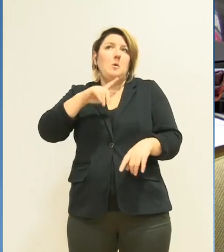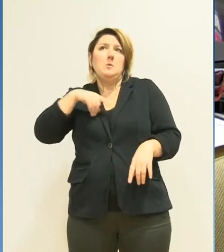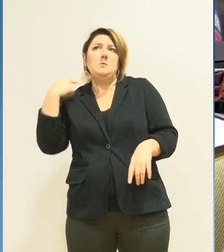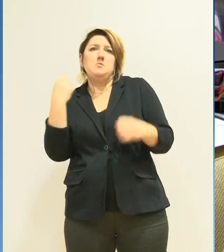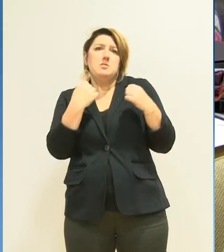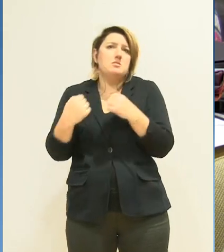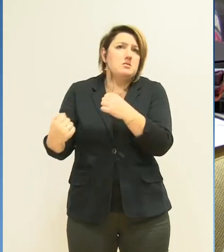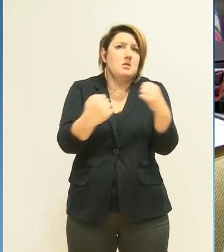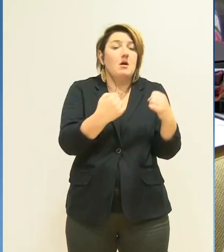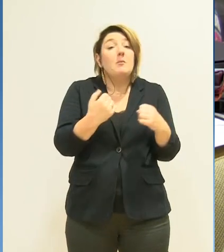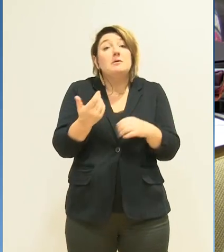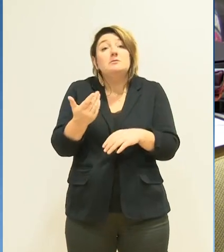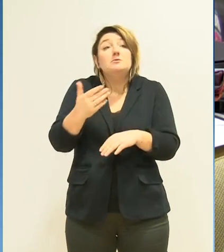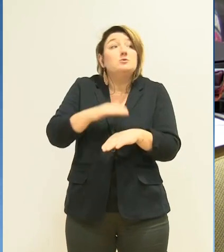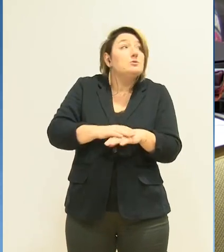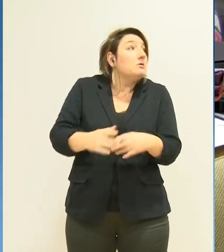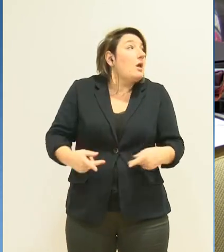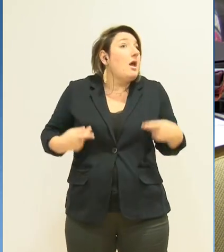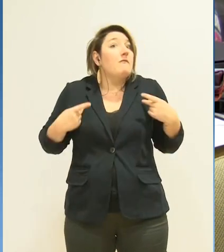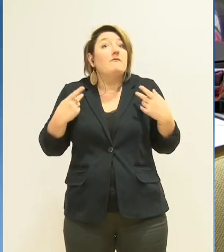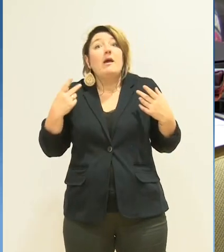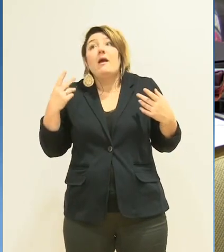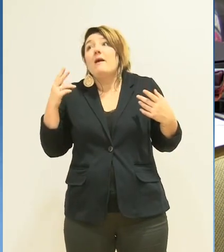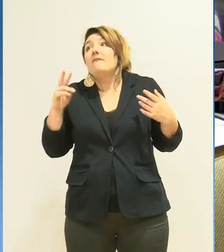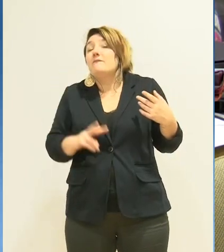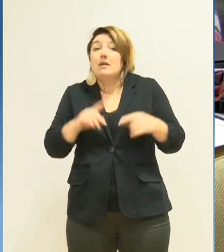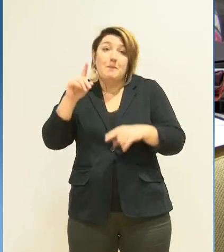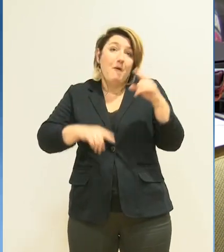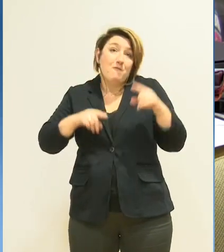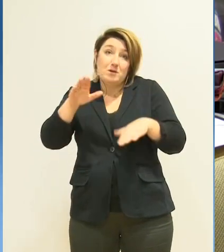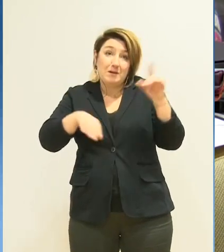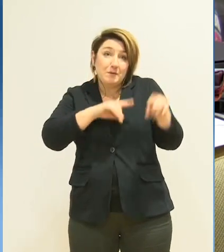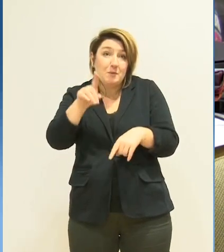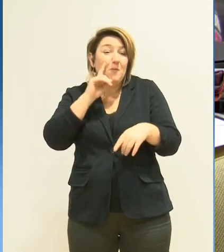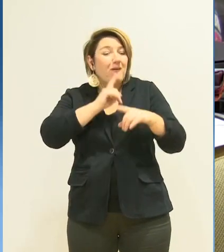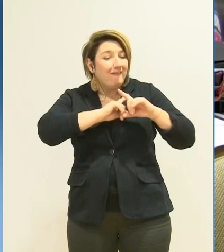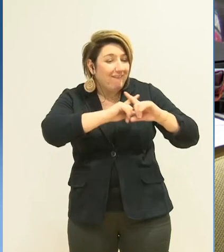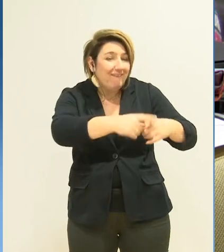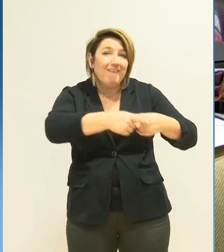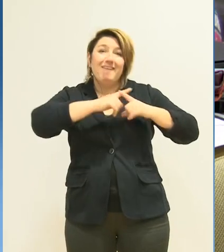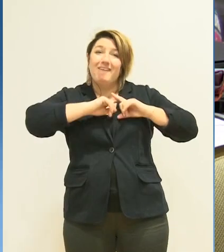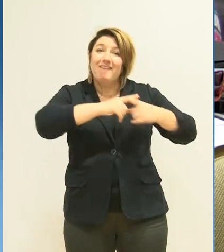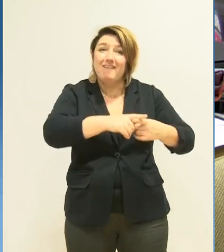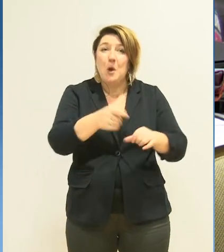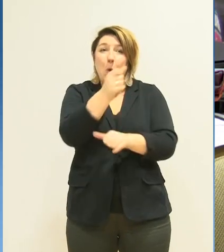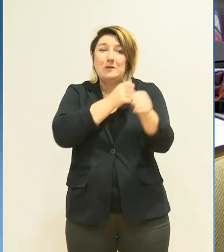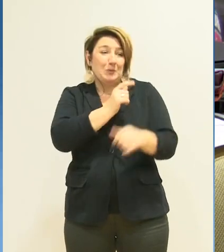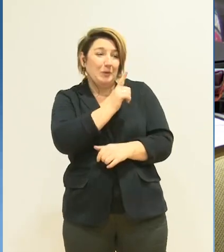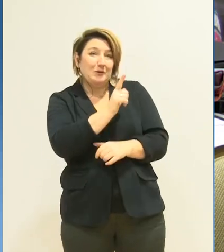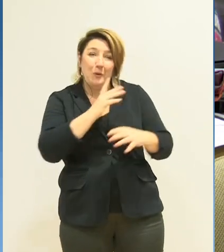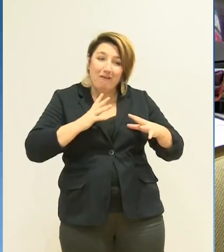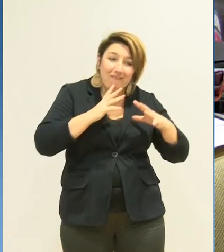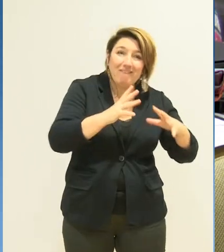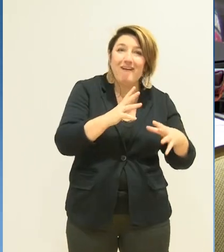fonctionne pas toujours en fait car pour pour discuter il faut être deux et il est hélas autant pour